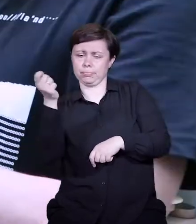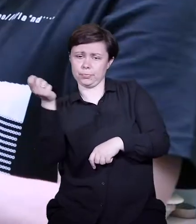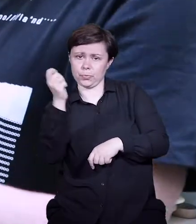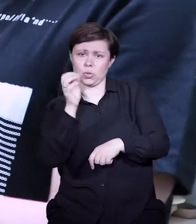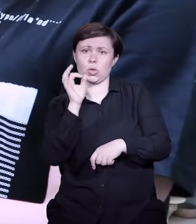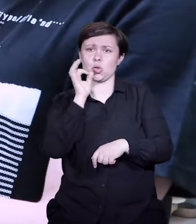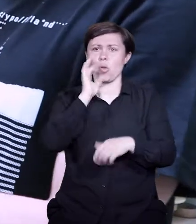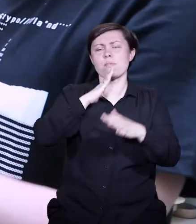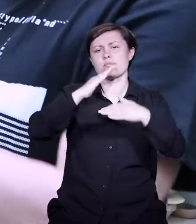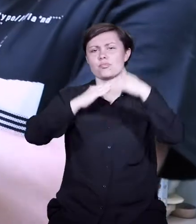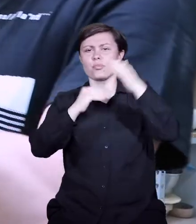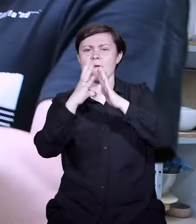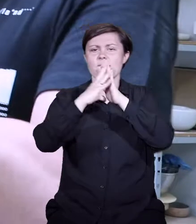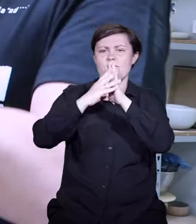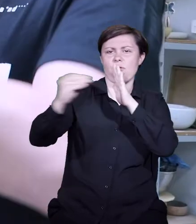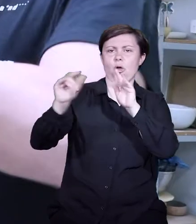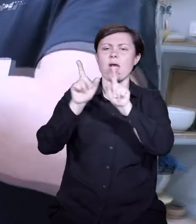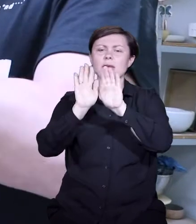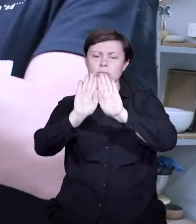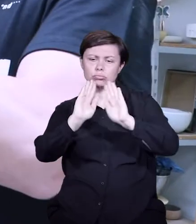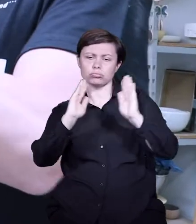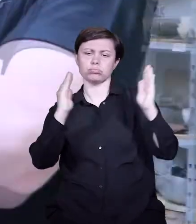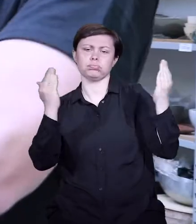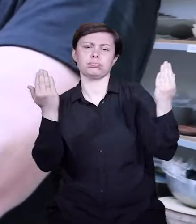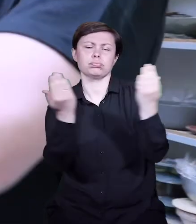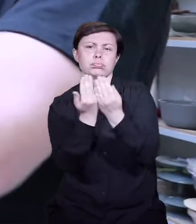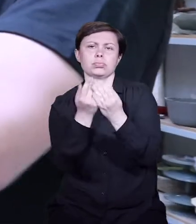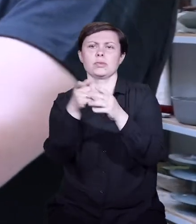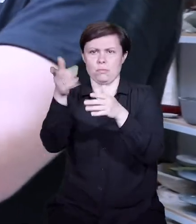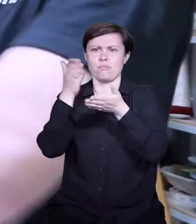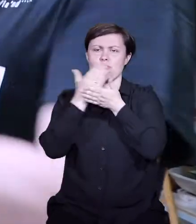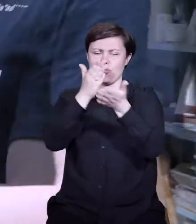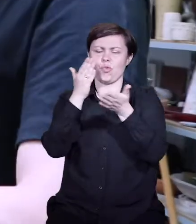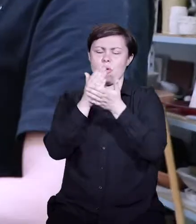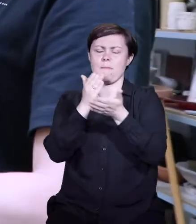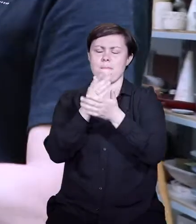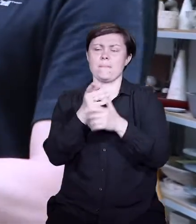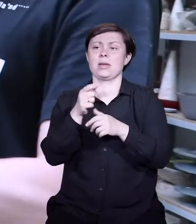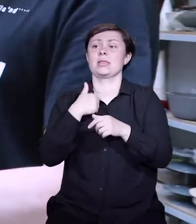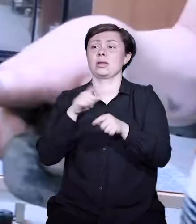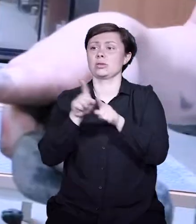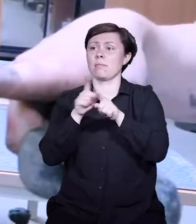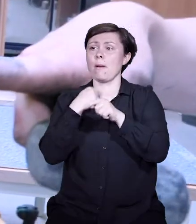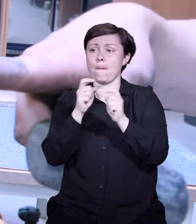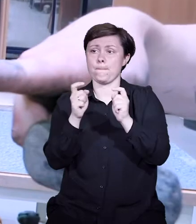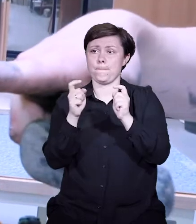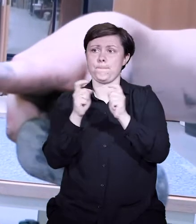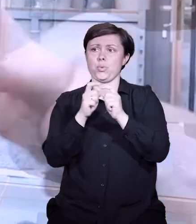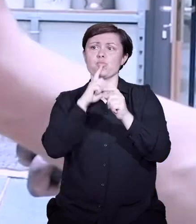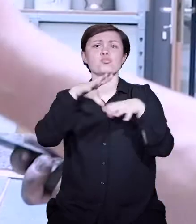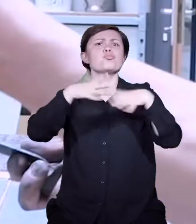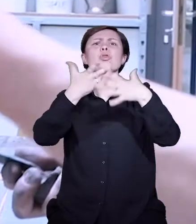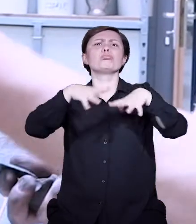do formowania pewnych łuków, pewnych zagięć, ustawiania obłych kształtów formy. Zaznaczyłem sobie punkt, to jest przód